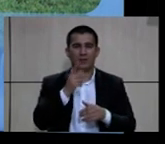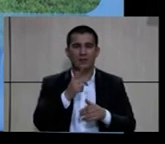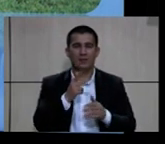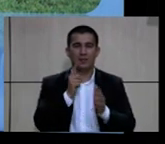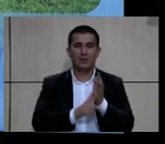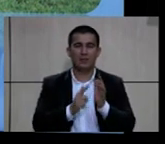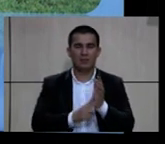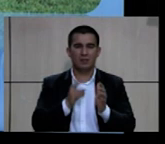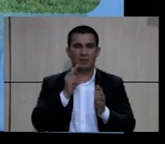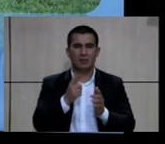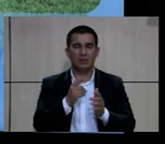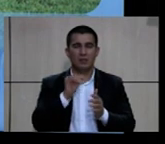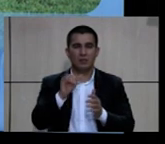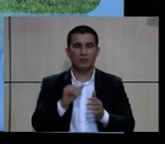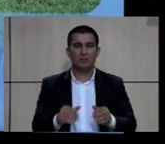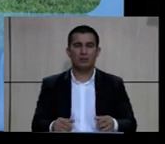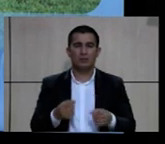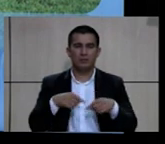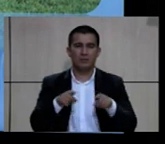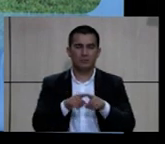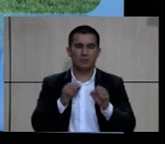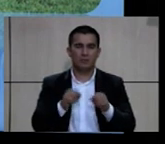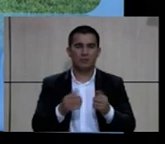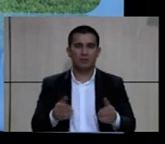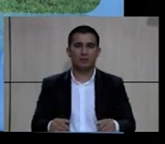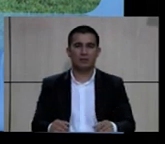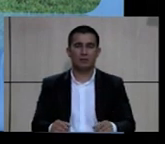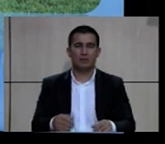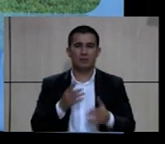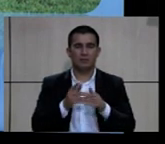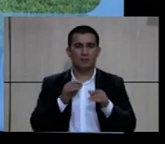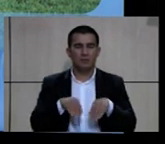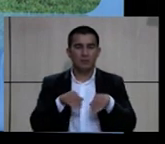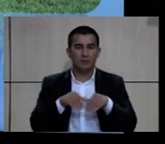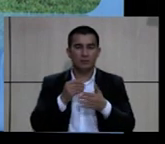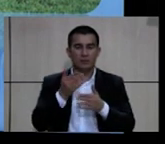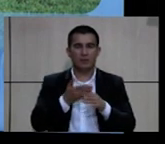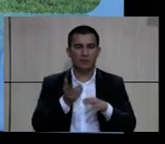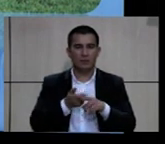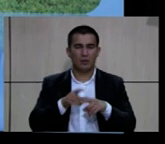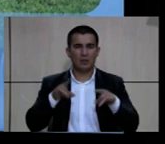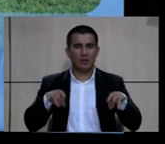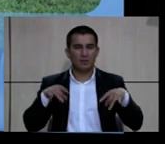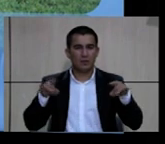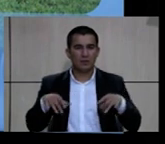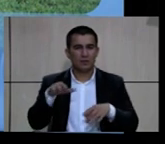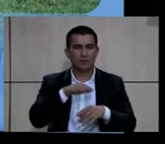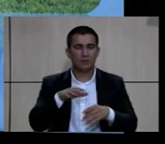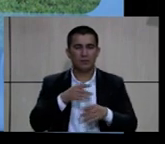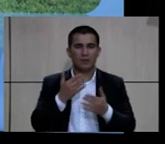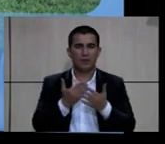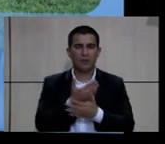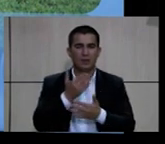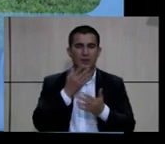70 kilogramgacha yetishi mumkin. Kengurular Avstraliya, Yangi Gvineya